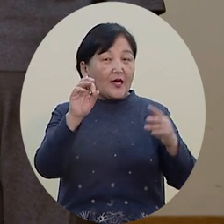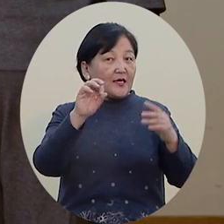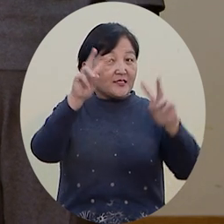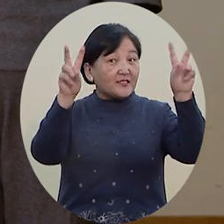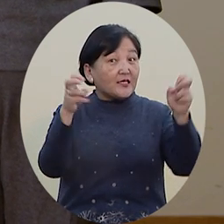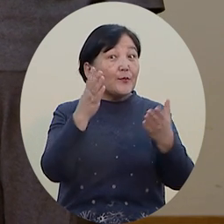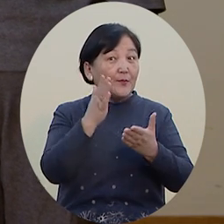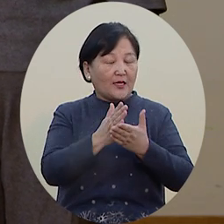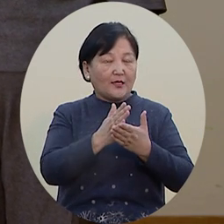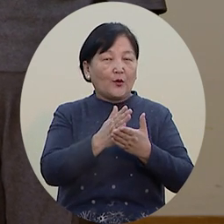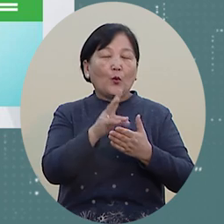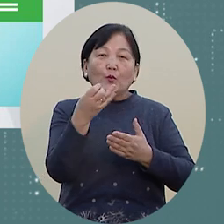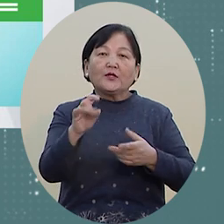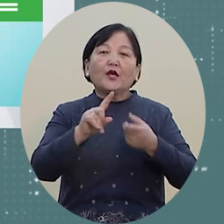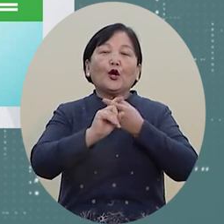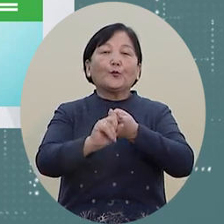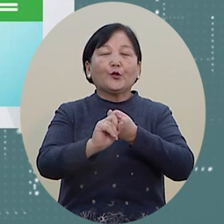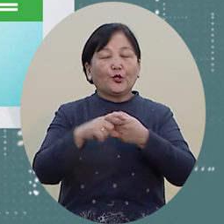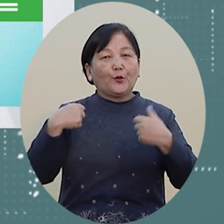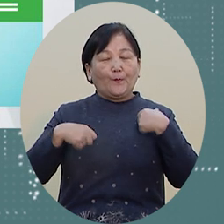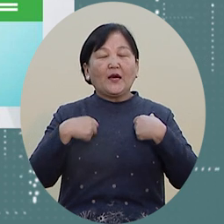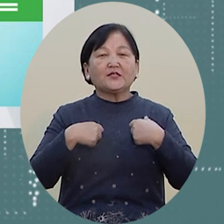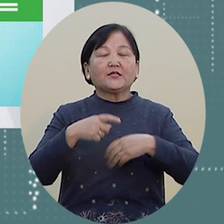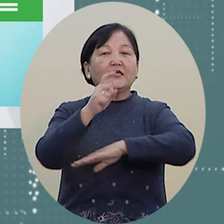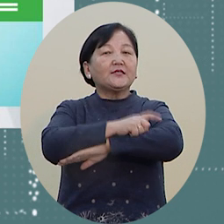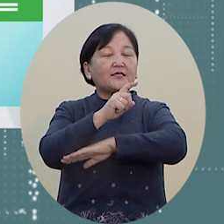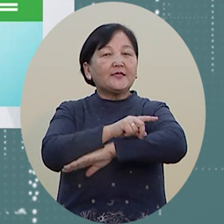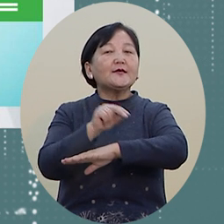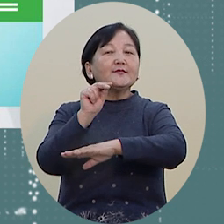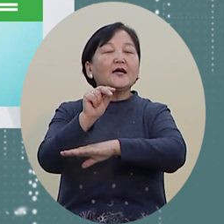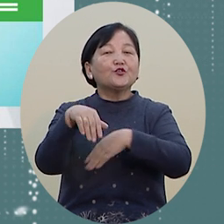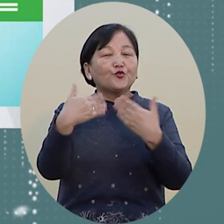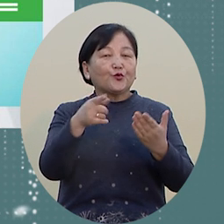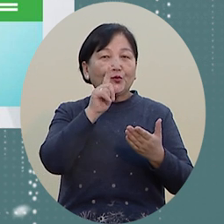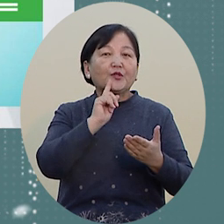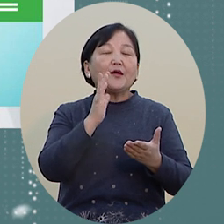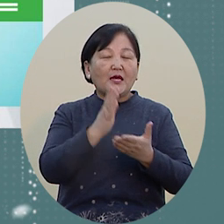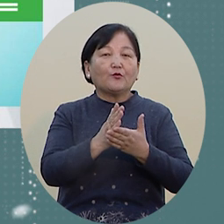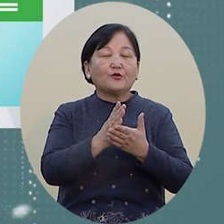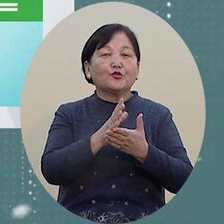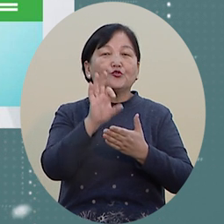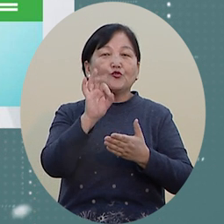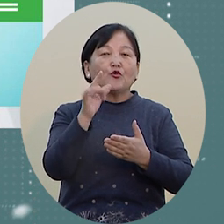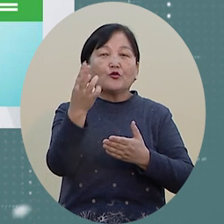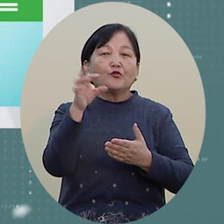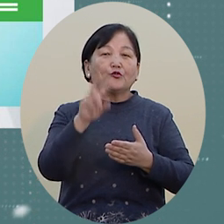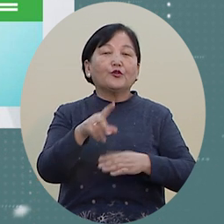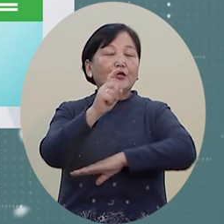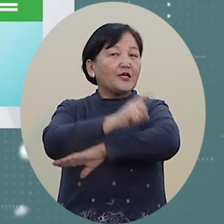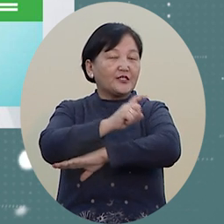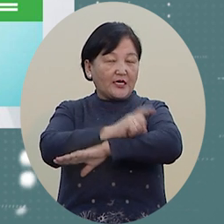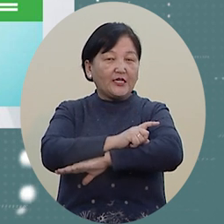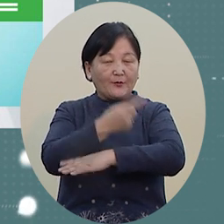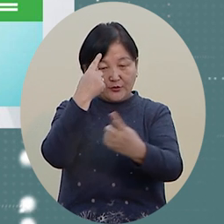бол авч үзэж за эмүүний дагуу цуглуулсан мэдээлэлээ бол өгдөл мэдээлэл болгож